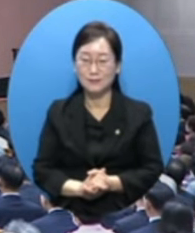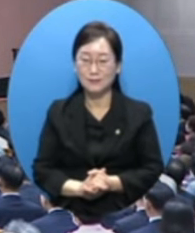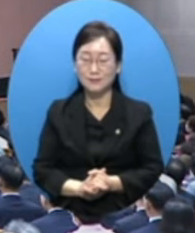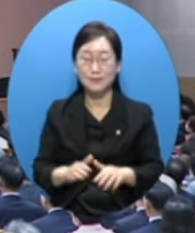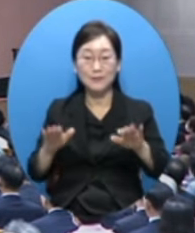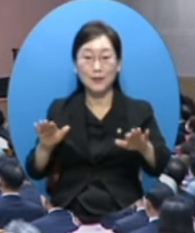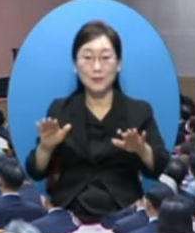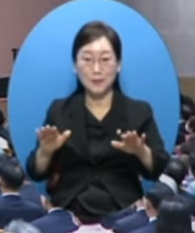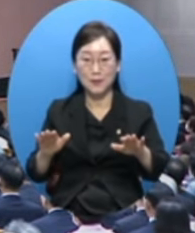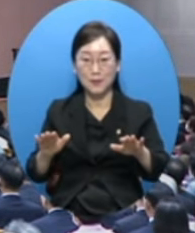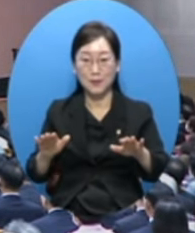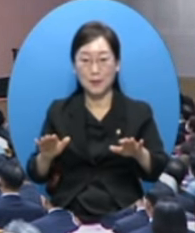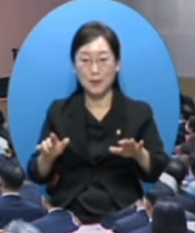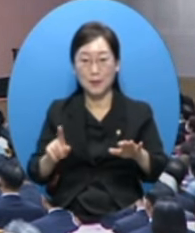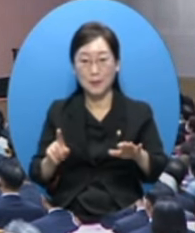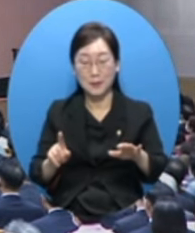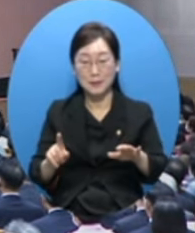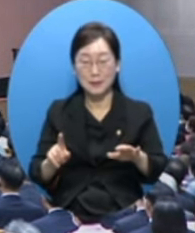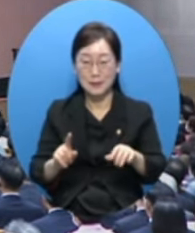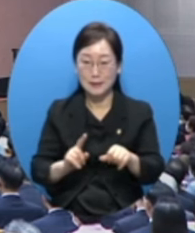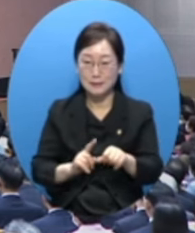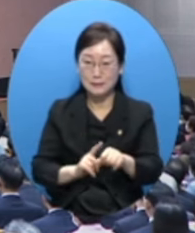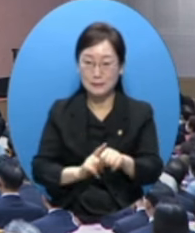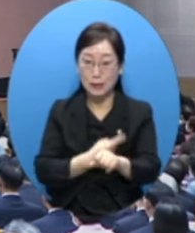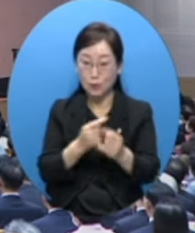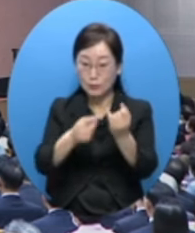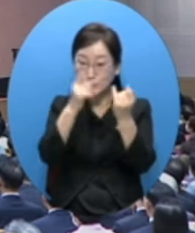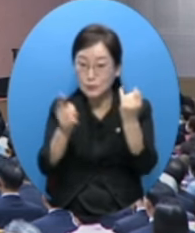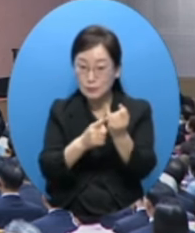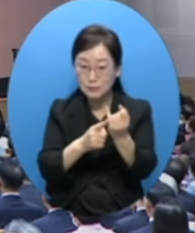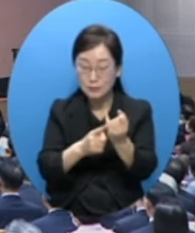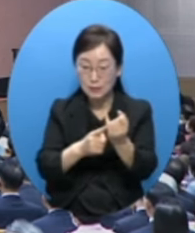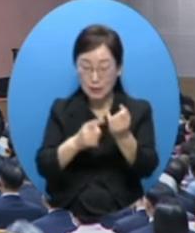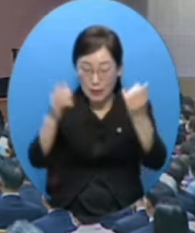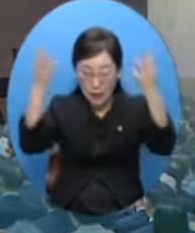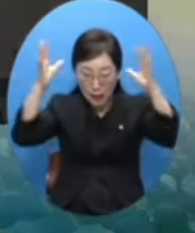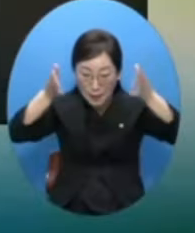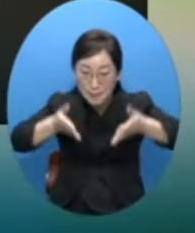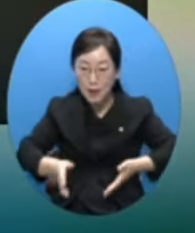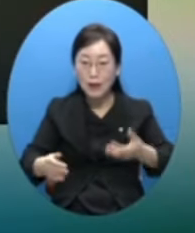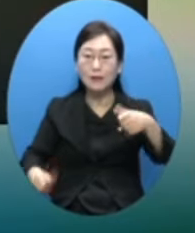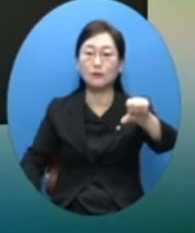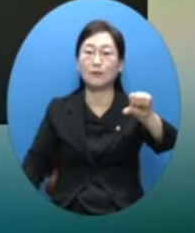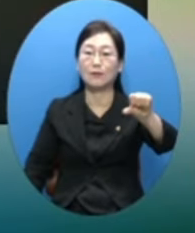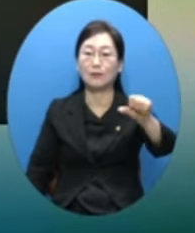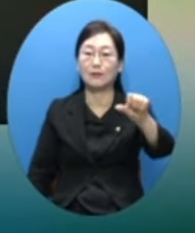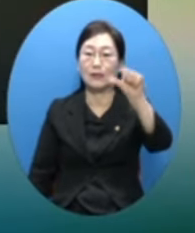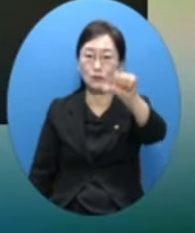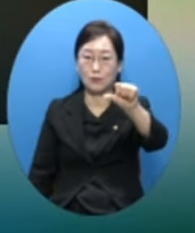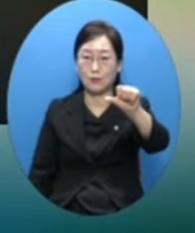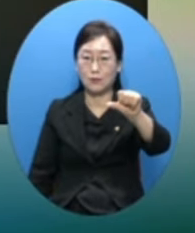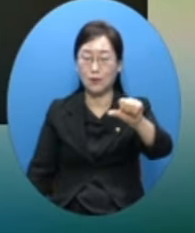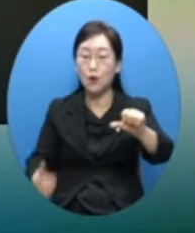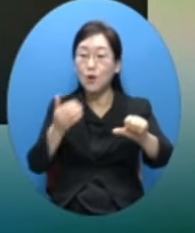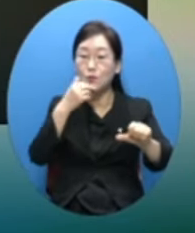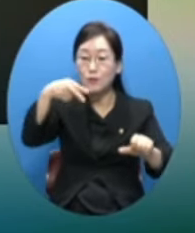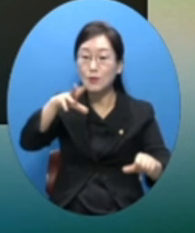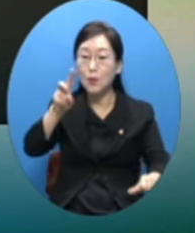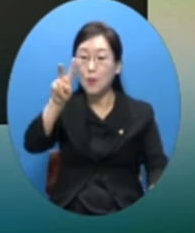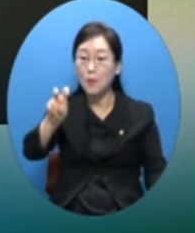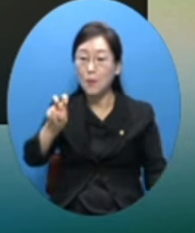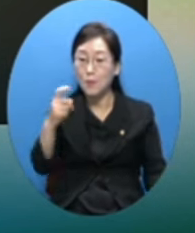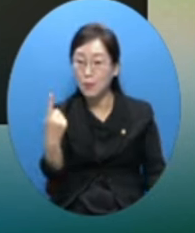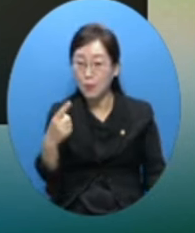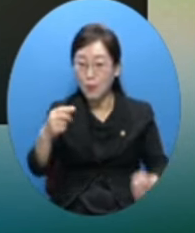이번에 자연임신으로 다섯 쌍둥이를 낳은 사람이 있습니다. 서울 성모병원에서 다섯 아이를